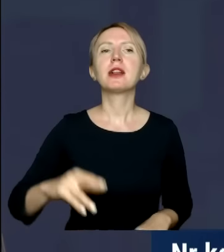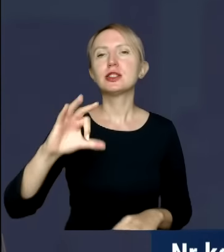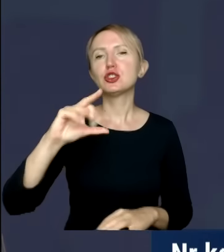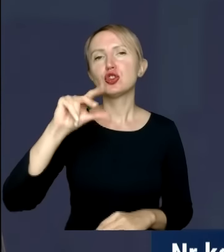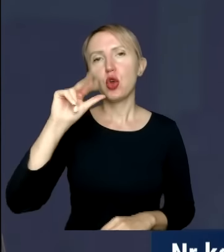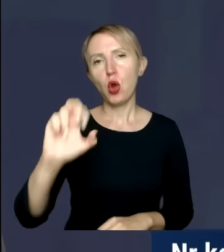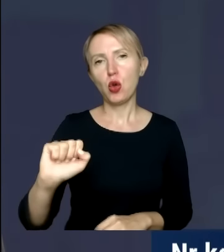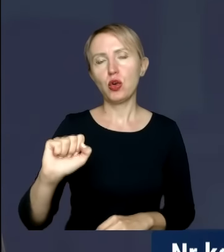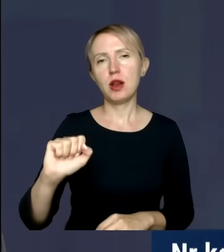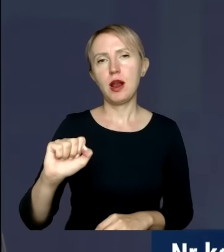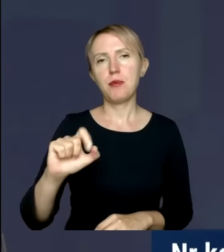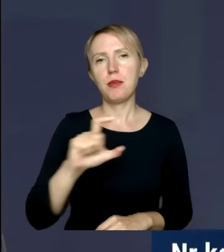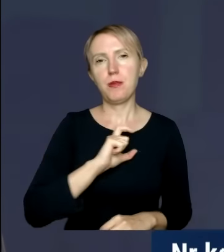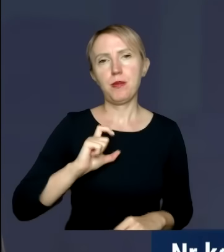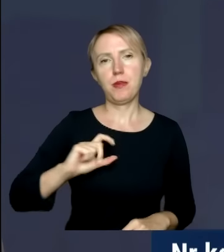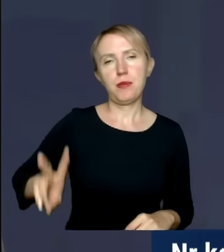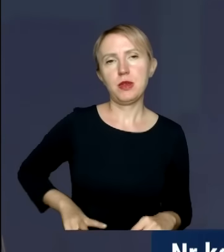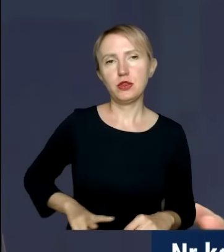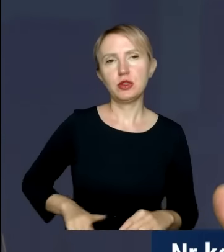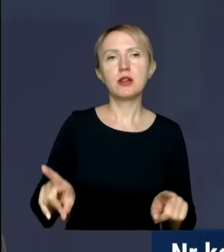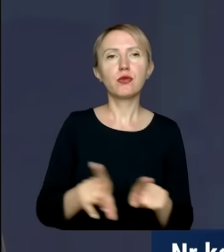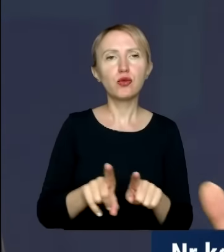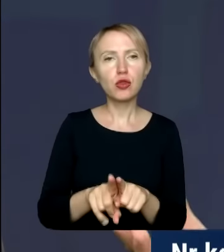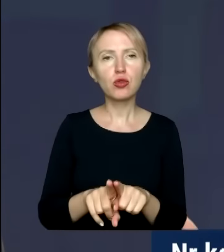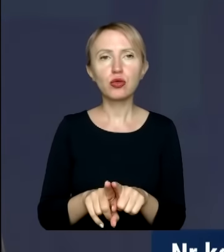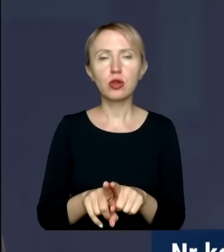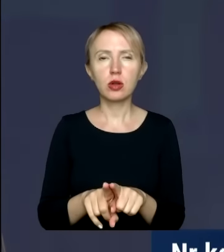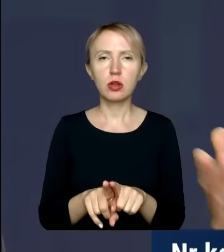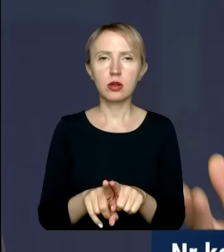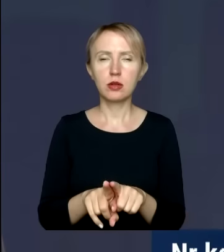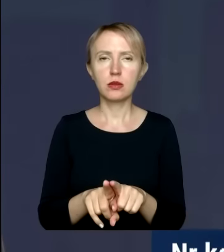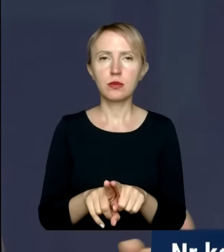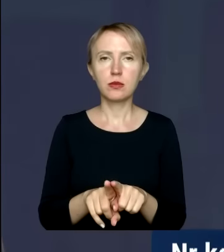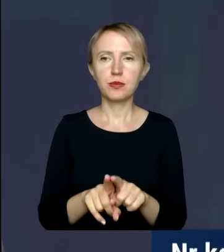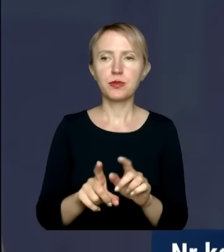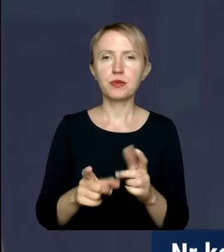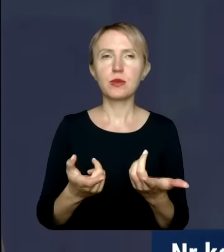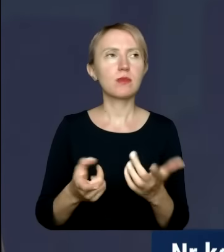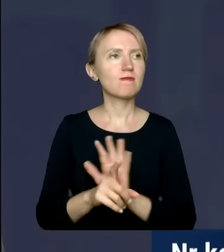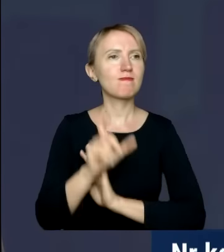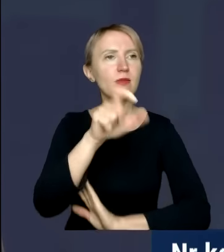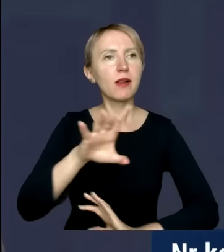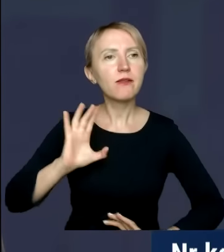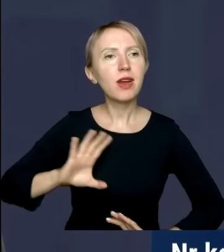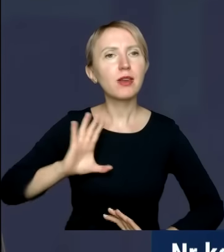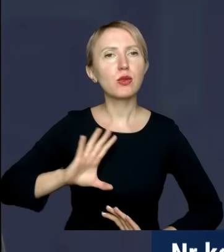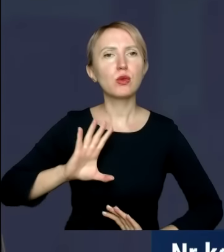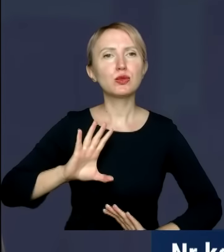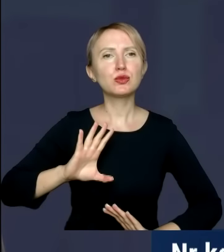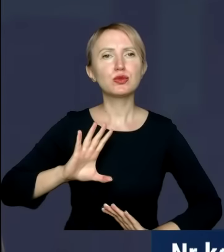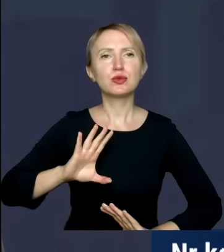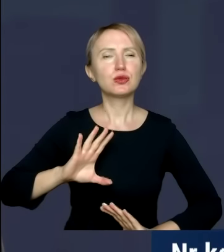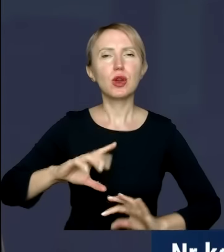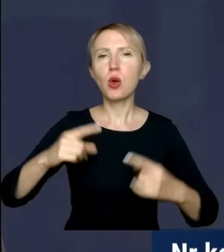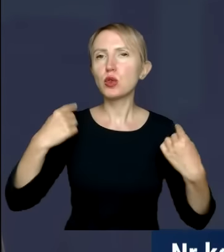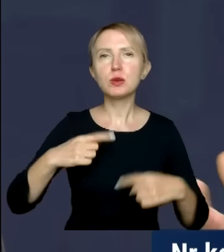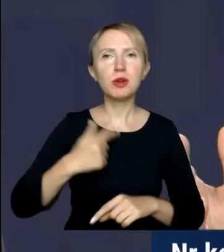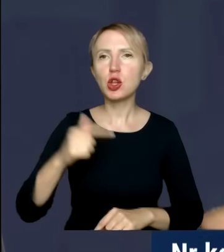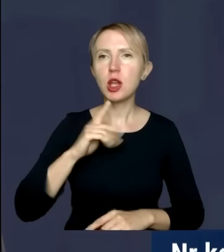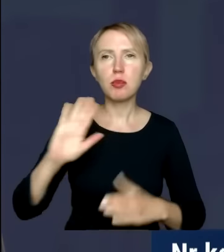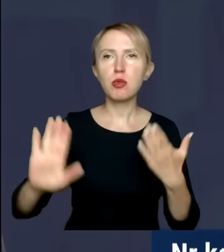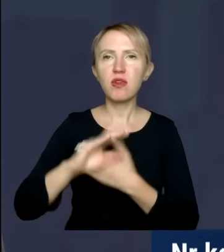podsekretarz stanu Ostatnio również przecież w stronę w stronę wartości ta osoba która nie powinna zabierać głosu po pani